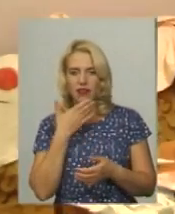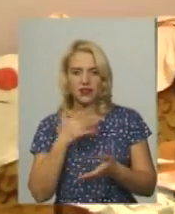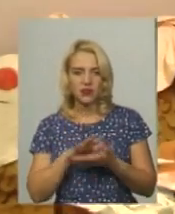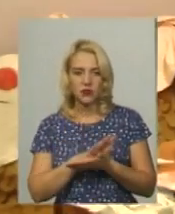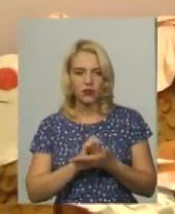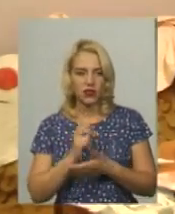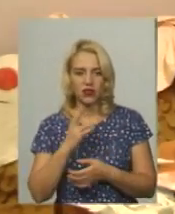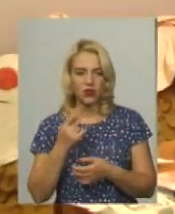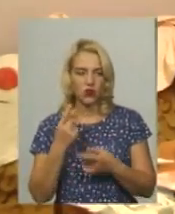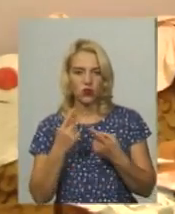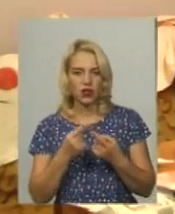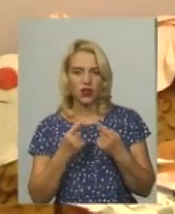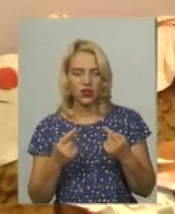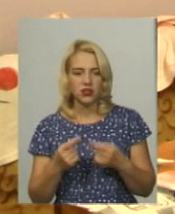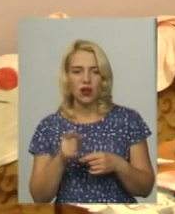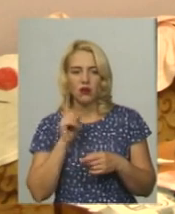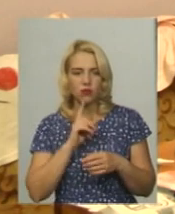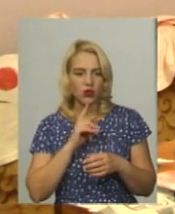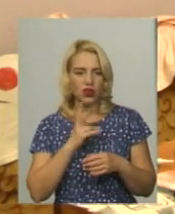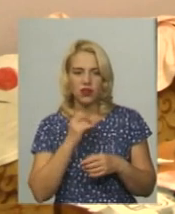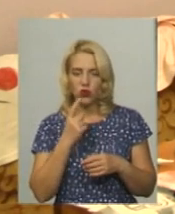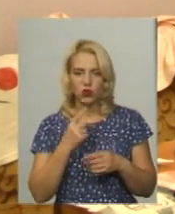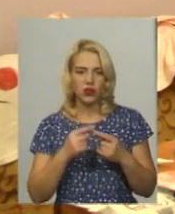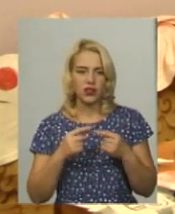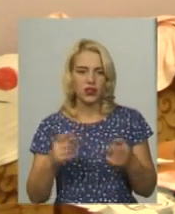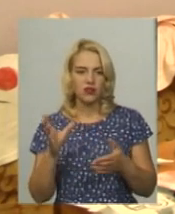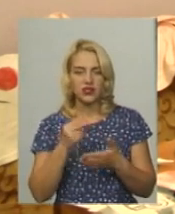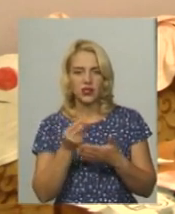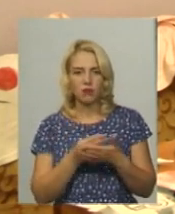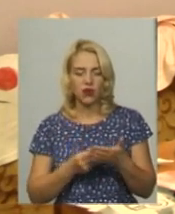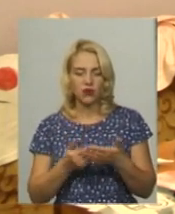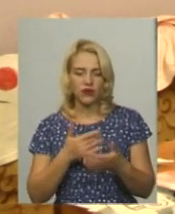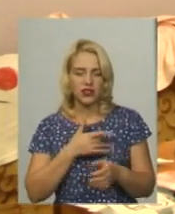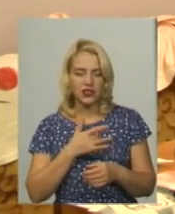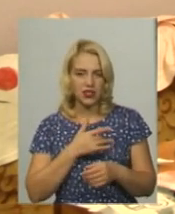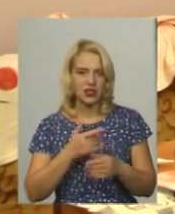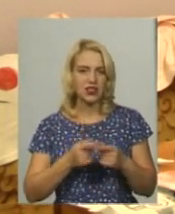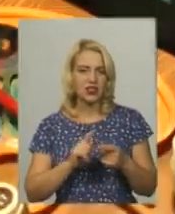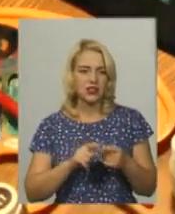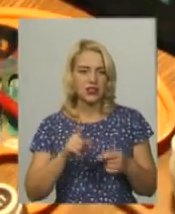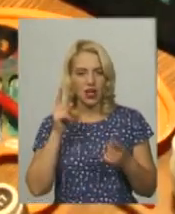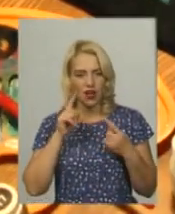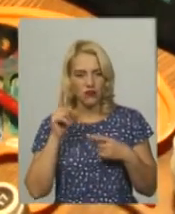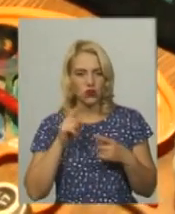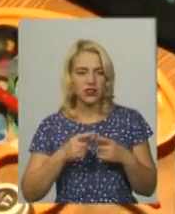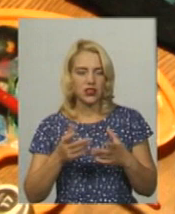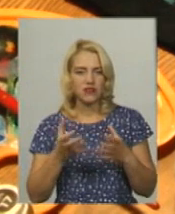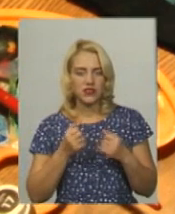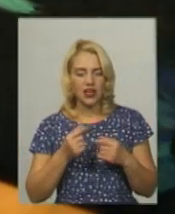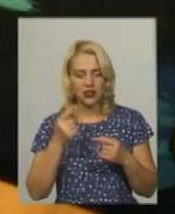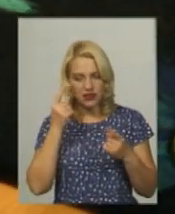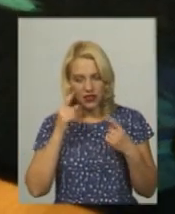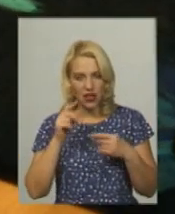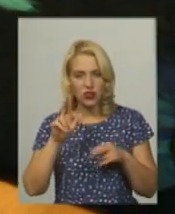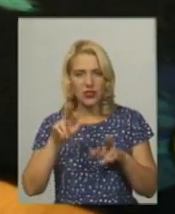Жодної. Поки жодної речі. Все малюю від серця, це йде авторське. Ідея взятися за пензлі і